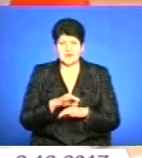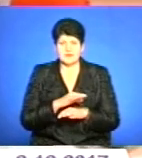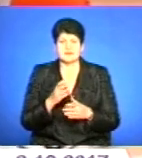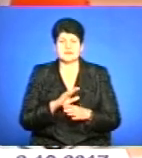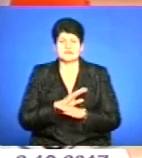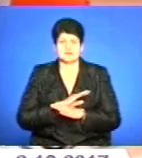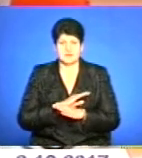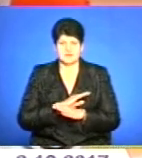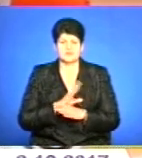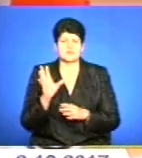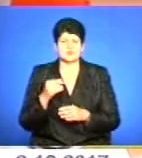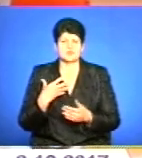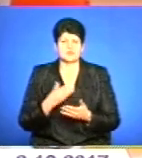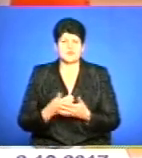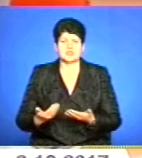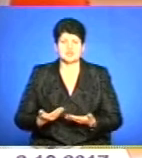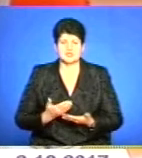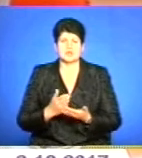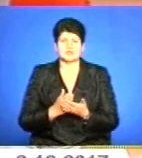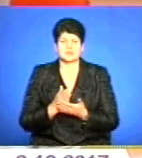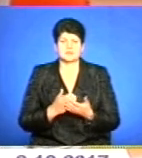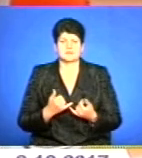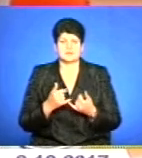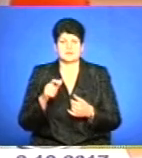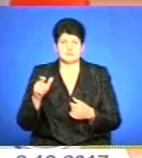життя він служив людям, він творив добро.